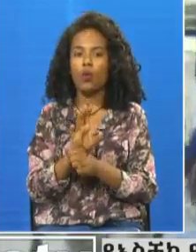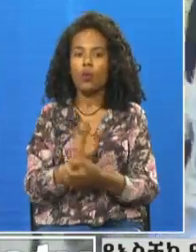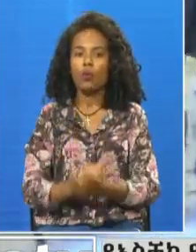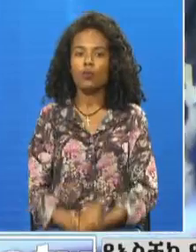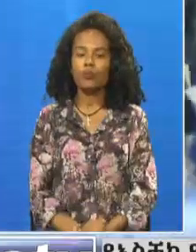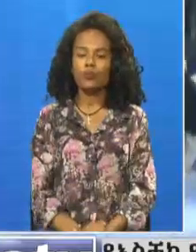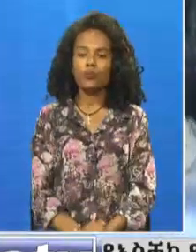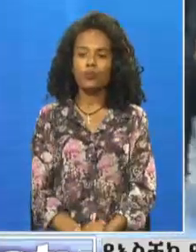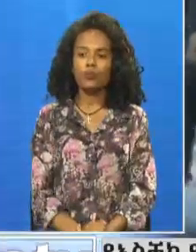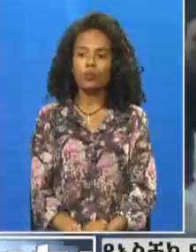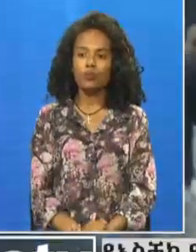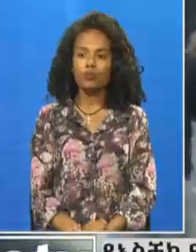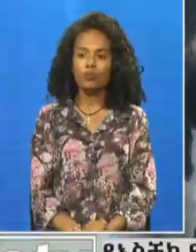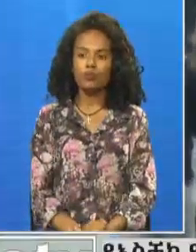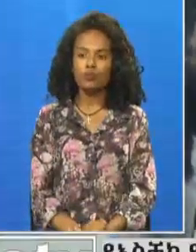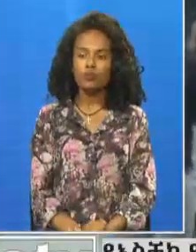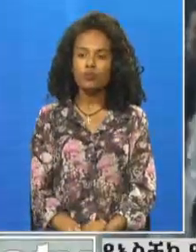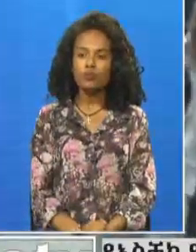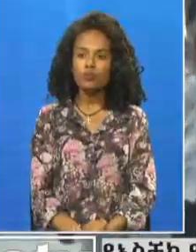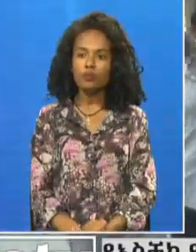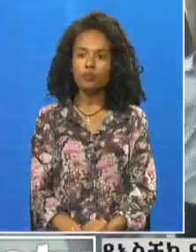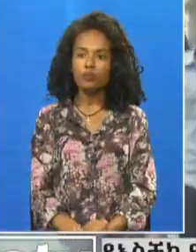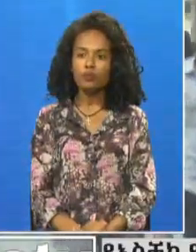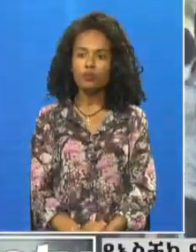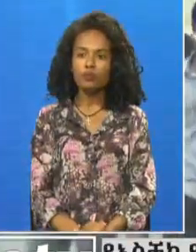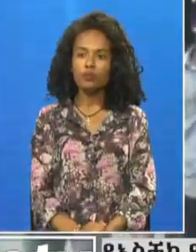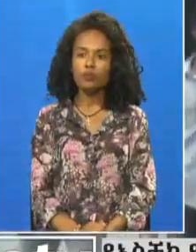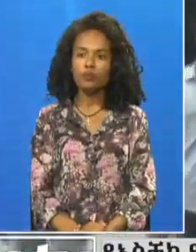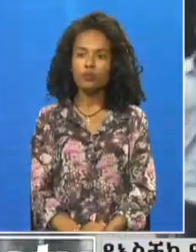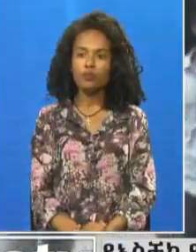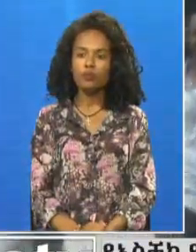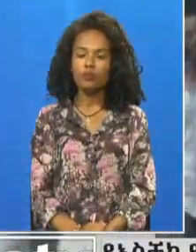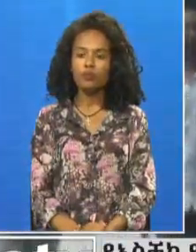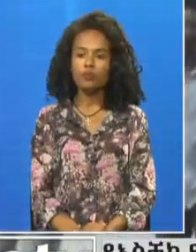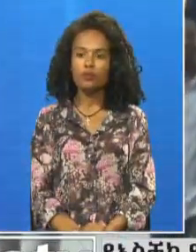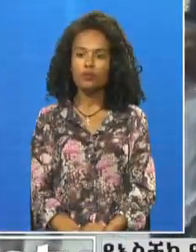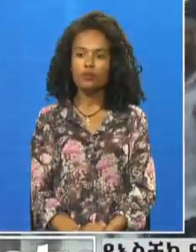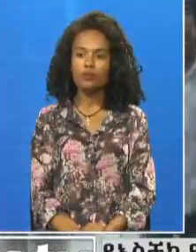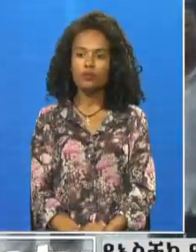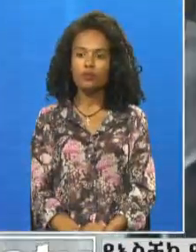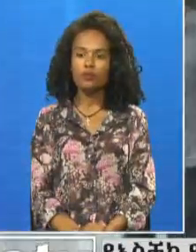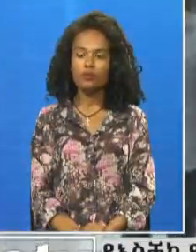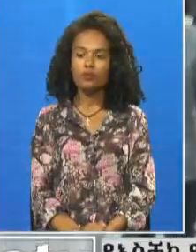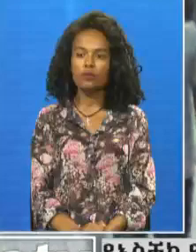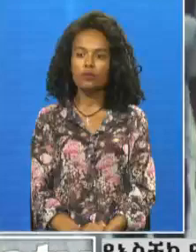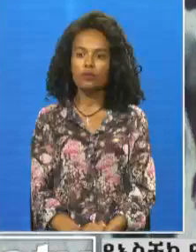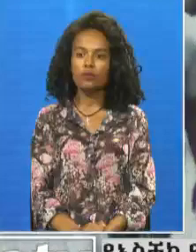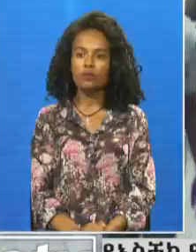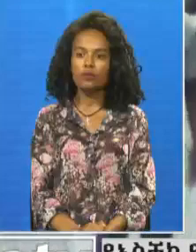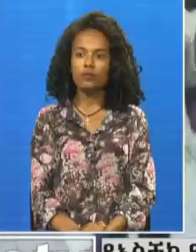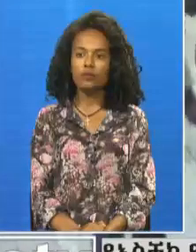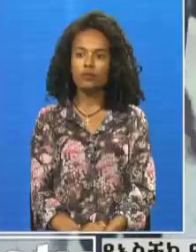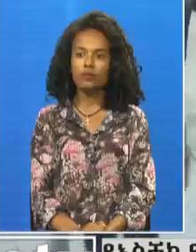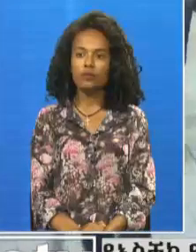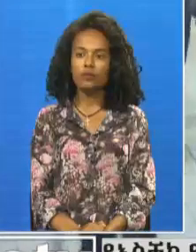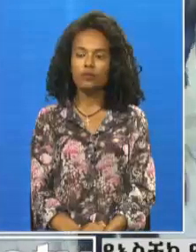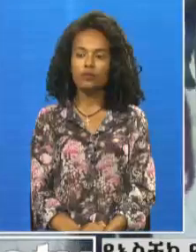ተመልካቾቻችንም እንደምናምሽታችኋል። እንግዲህ የኮሮና ቫይረስ ኢትዮጵያ ውስጥ ከተከሰተ በኋላ በመንግስት የተለያዩ ውሳኔዎች ተላልፎ ቆይተዋል። ከዛ